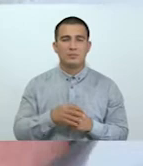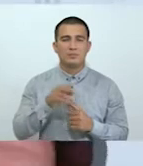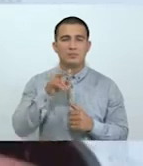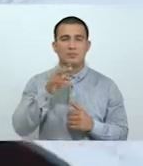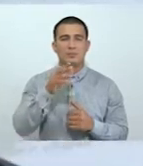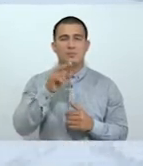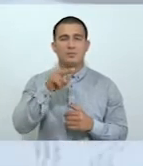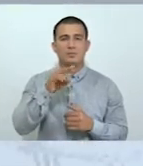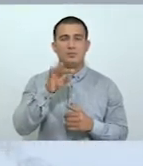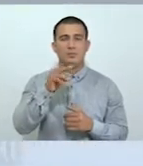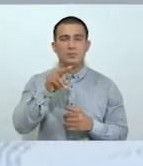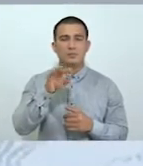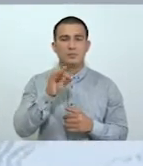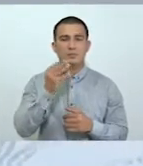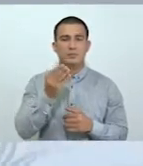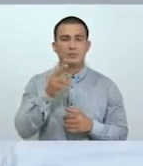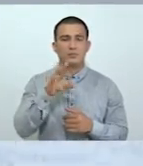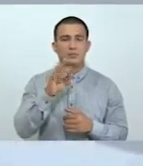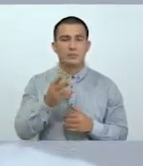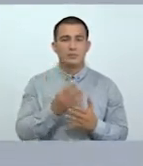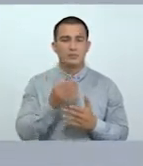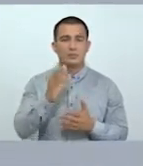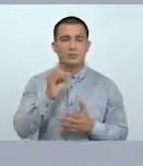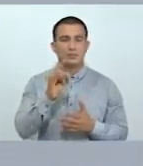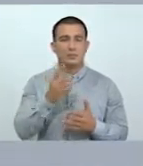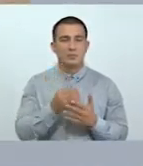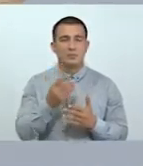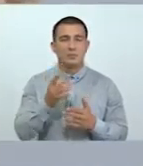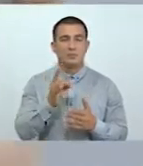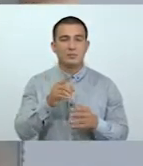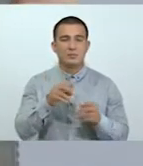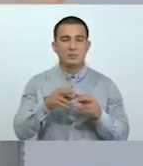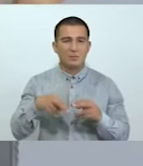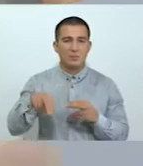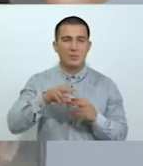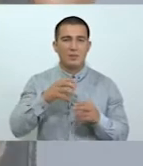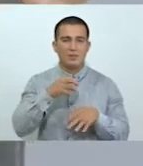pishloqni qirg'ichdan bir xil qalinlikda chiqaramiz.